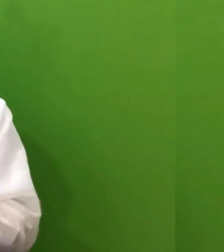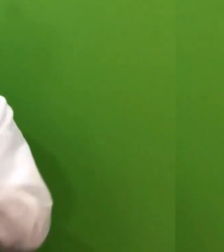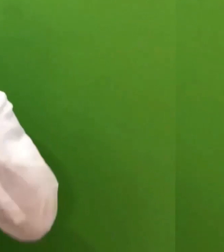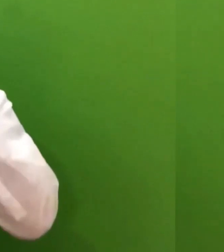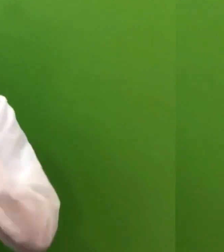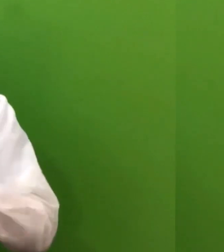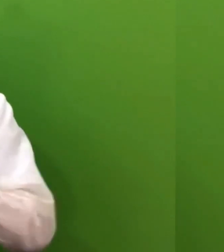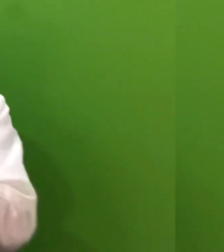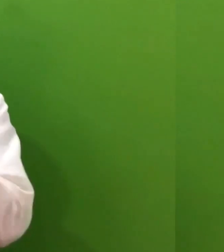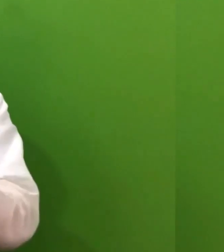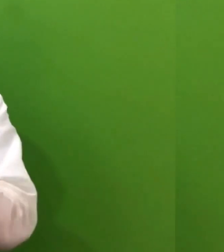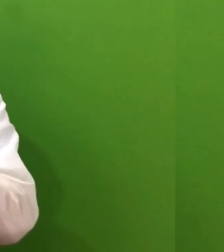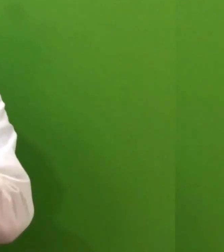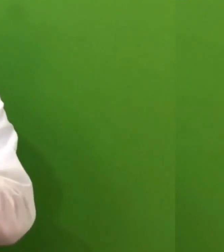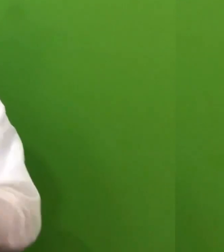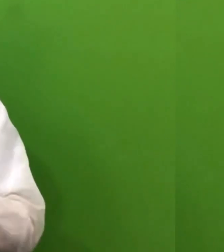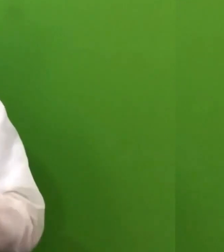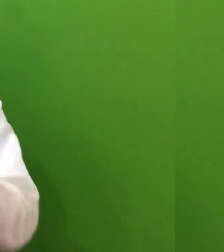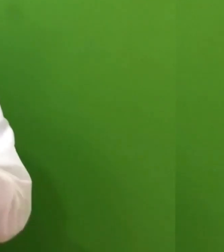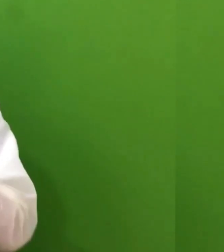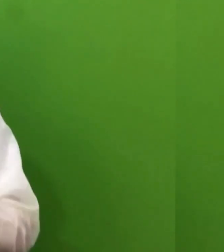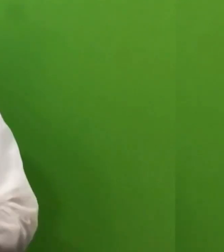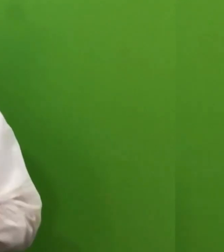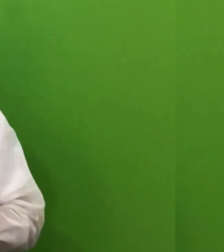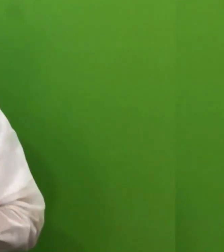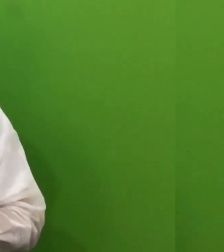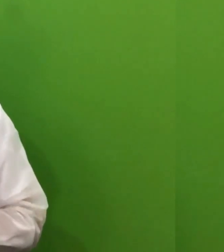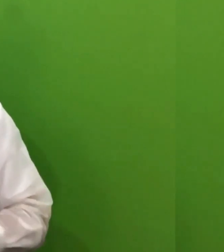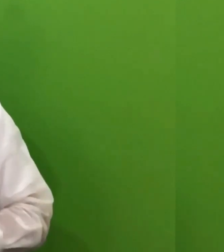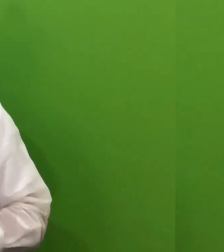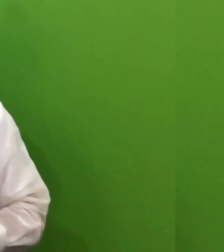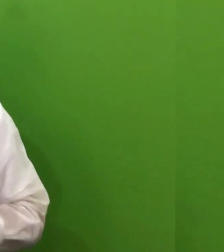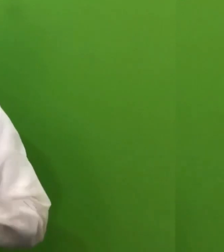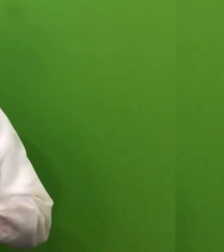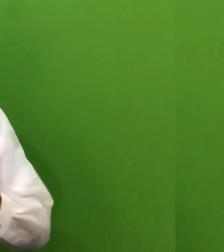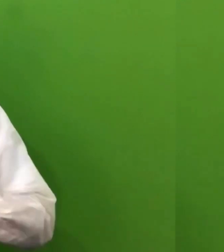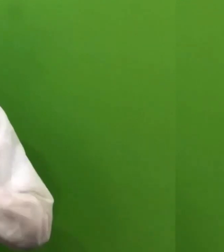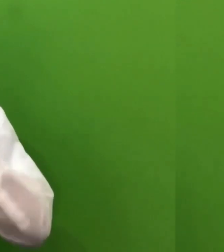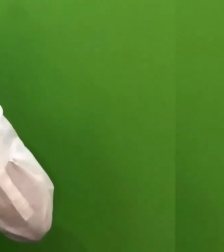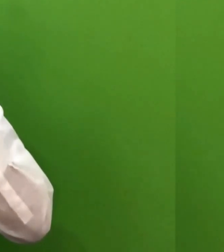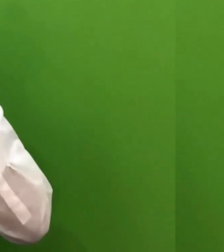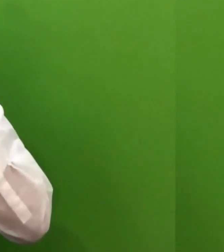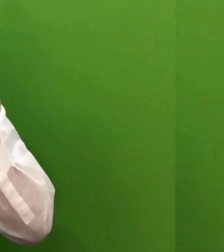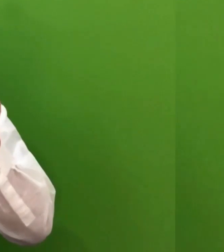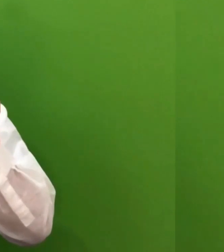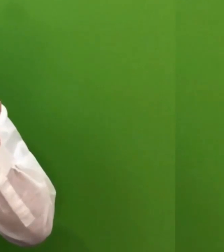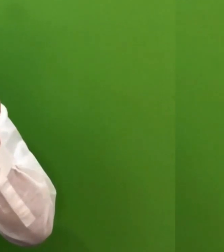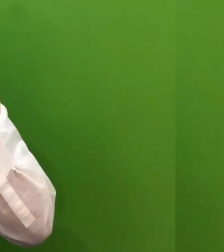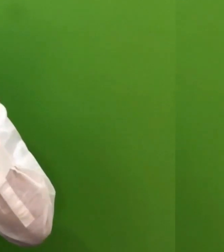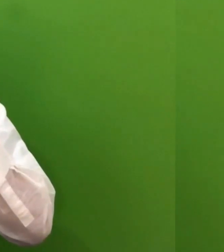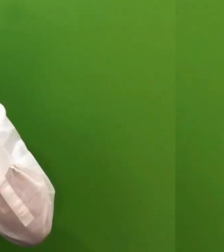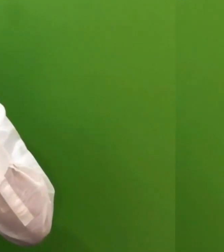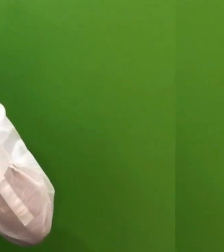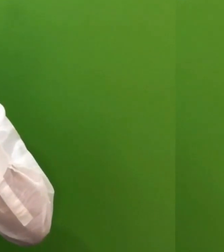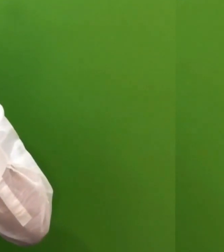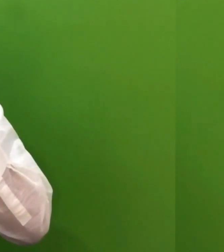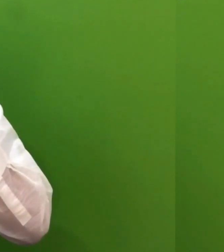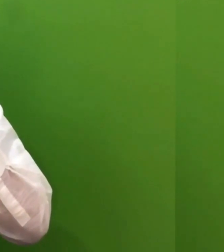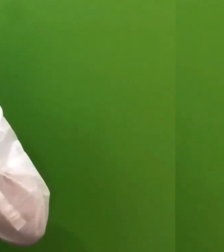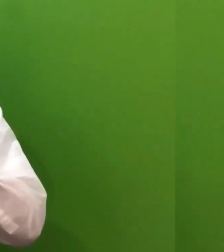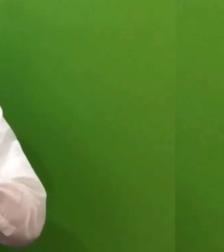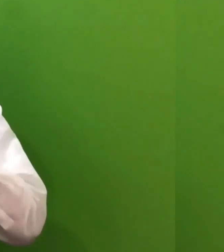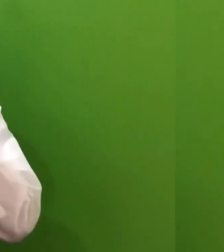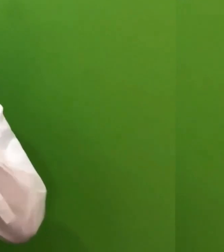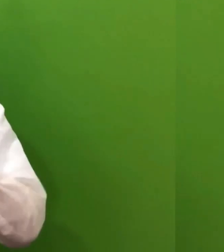기도할 수 있도록 인도해 주신 하나님께 감사를 드립니다. 오늘 사도행전 1장 138